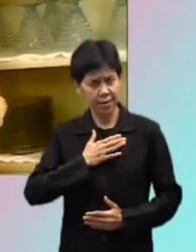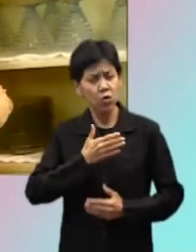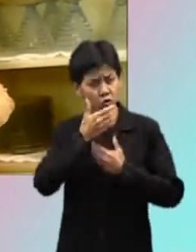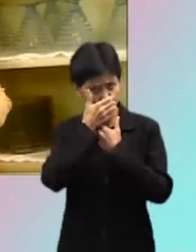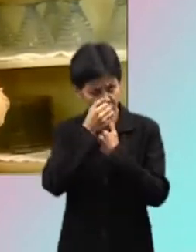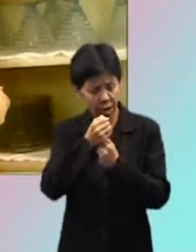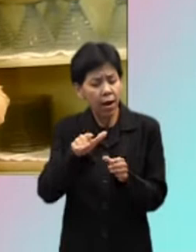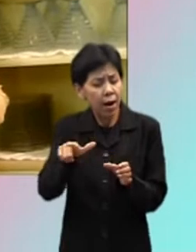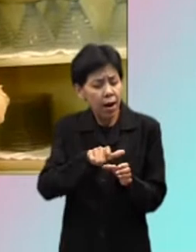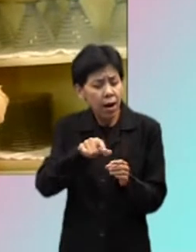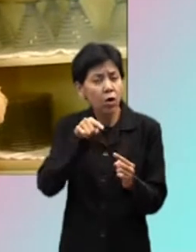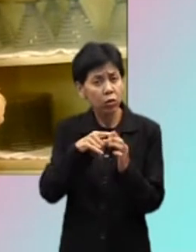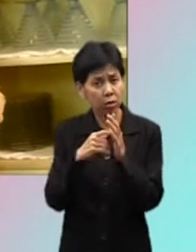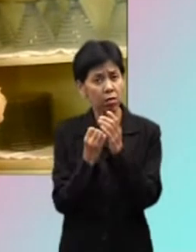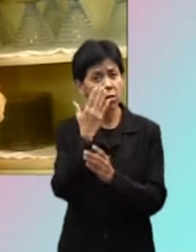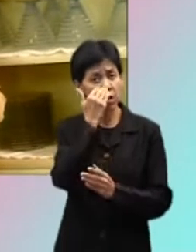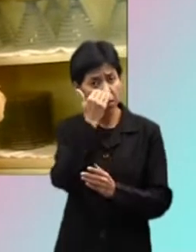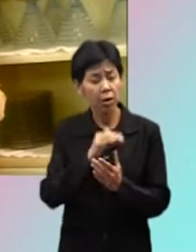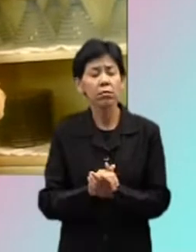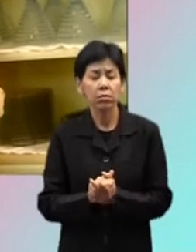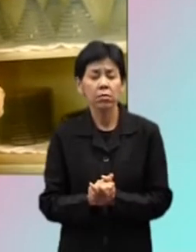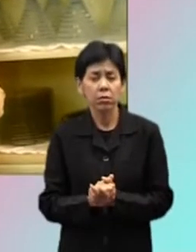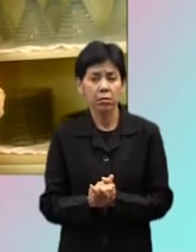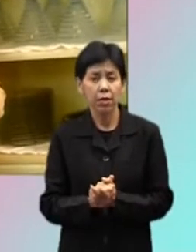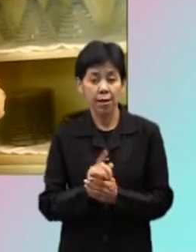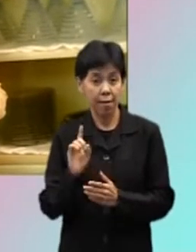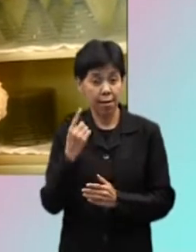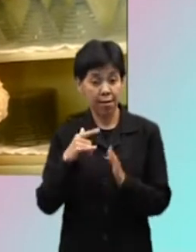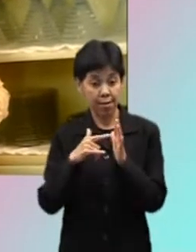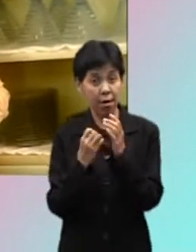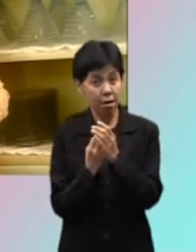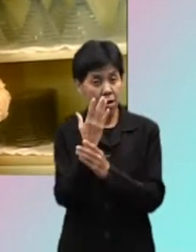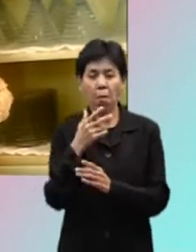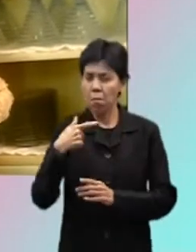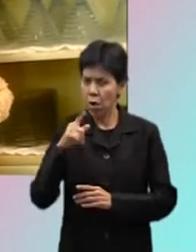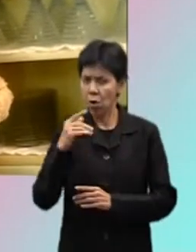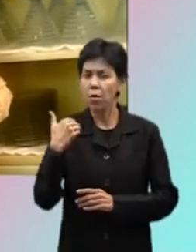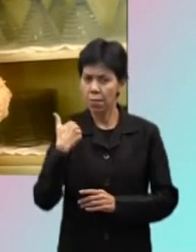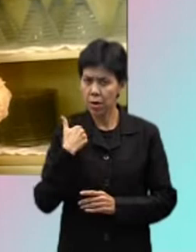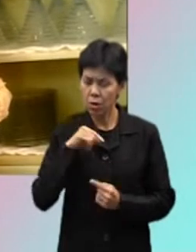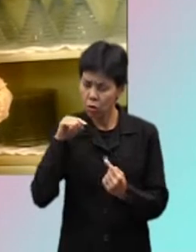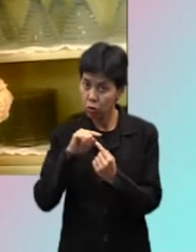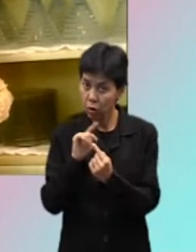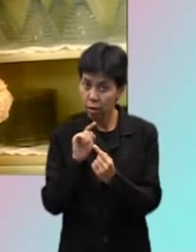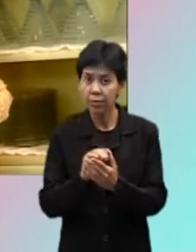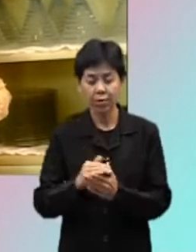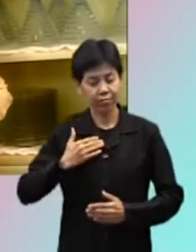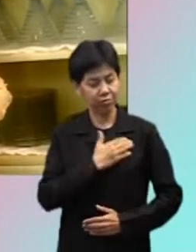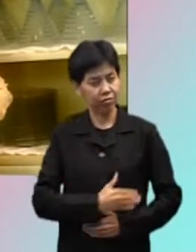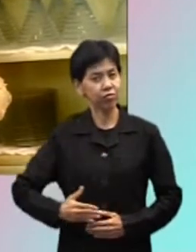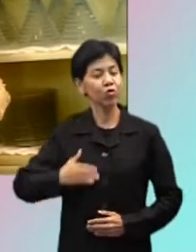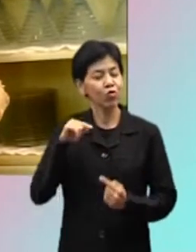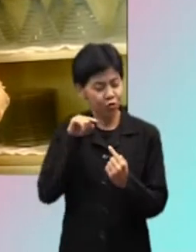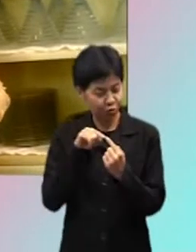นใจไอศกรีมสมุนไพรเนี่ยนะคะสิ่งแรกก็คือว่าสมุนไพรเนี่ยให้ประโยชน์โดยตรงกับร่างกายของม